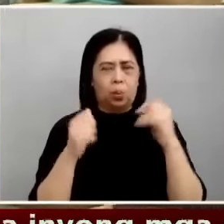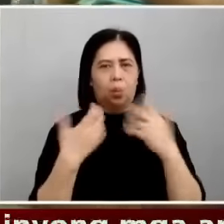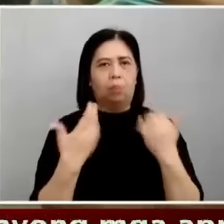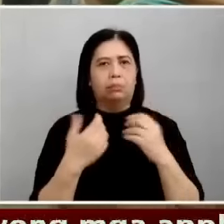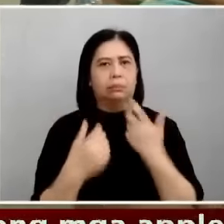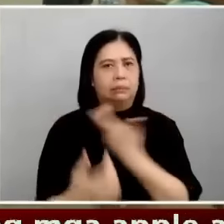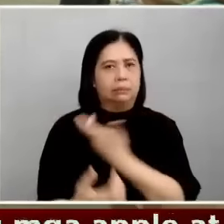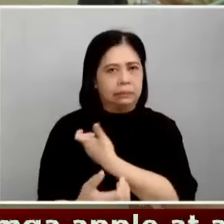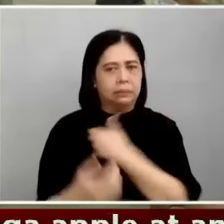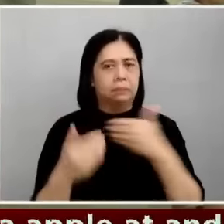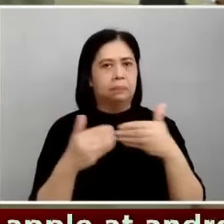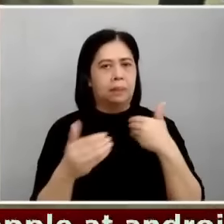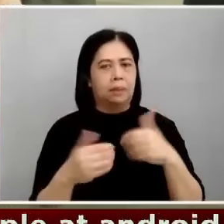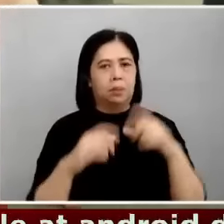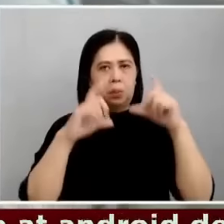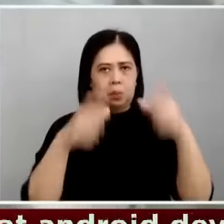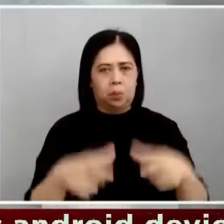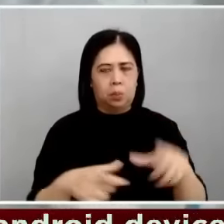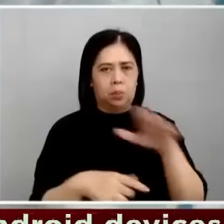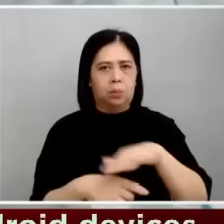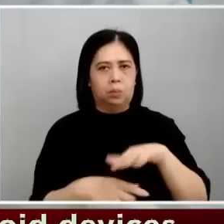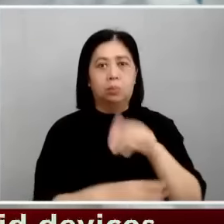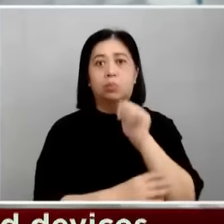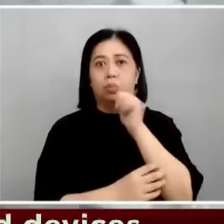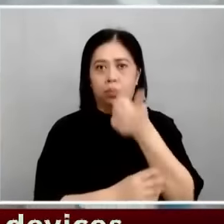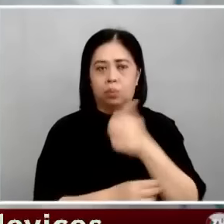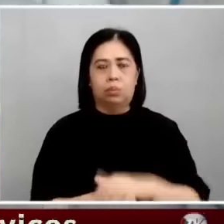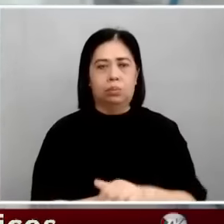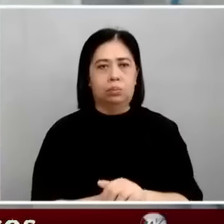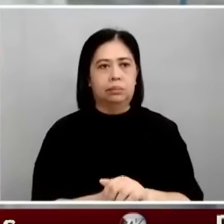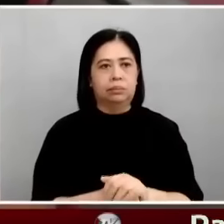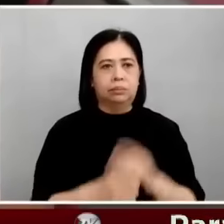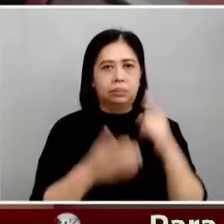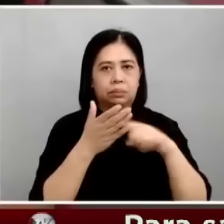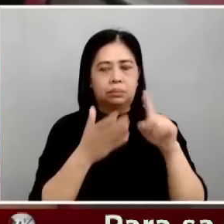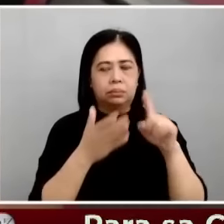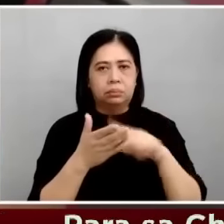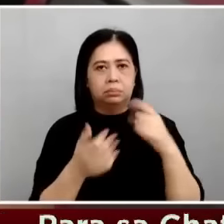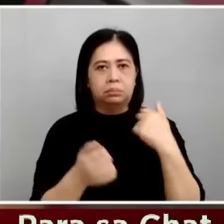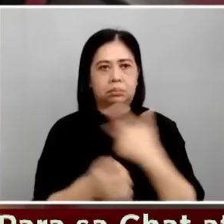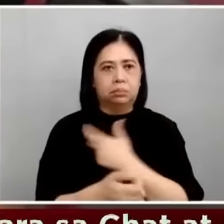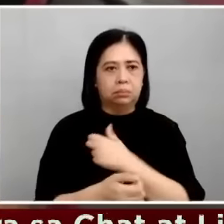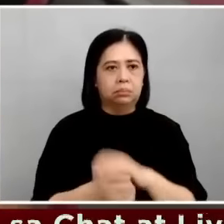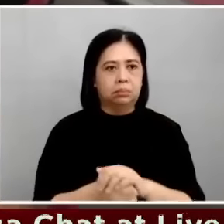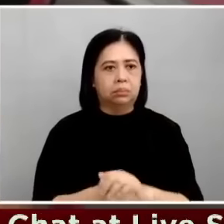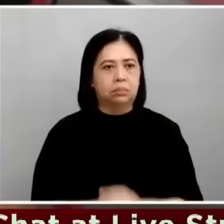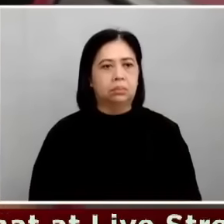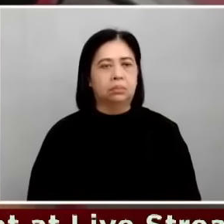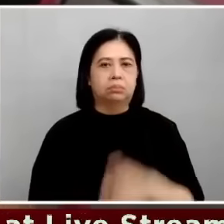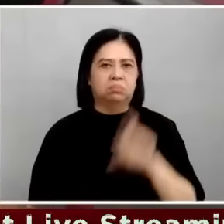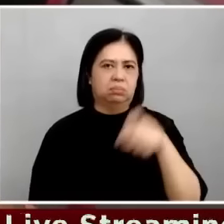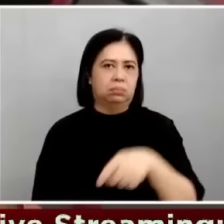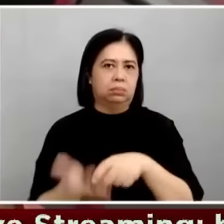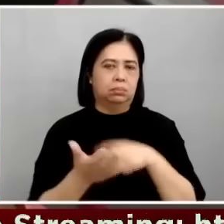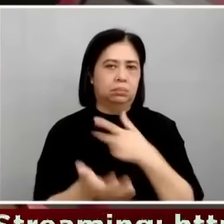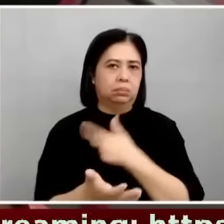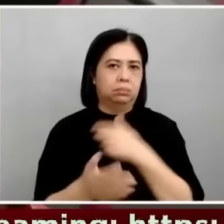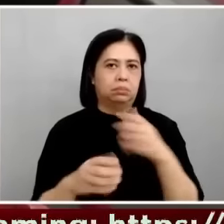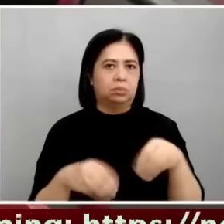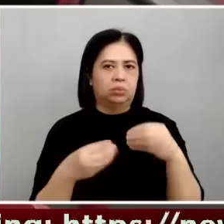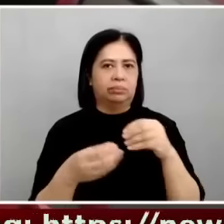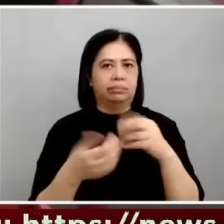lockdown ang Metro Manila simula bukas. Check point kami, nahanapan kami vaccination eh. Talagang kailangan po kapaksin muna bago mabigyan ng schedule.